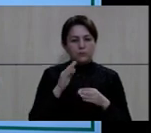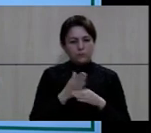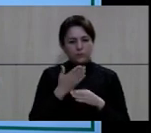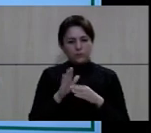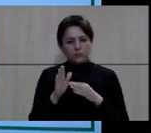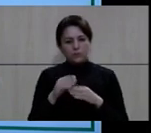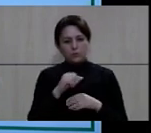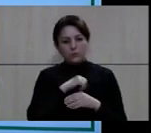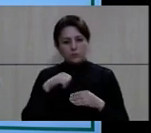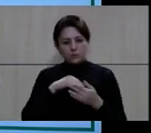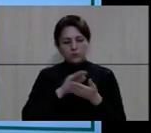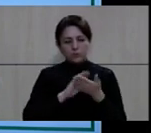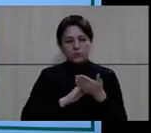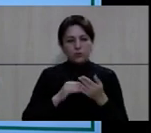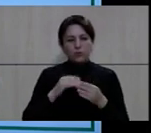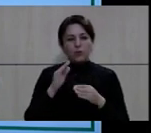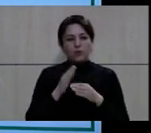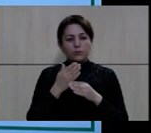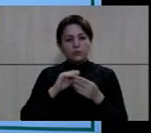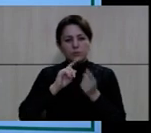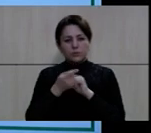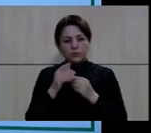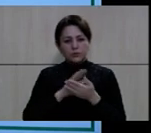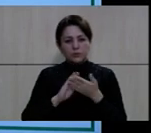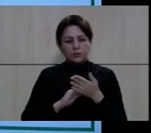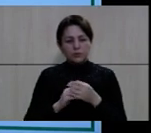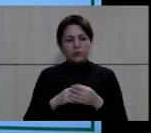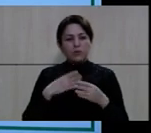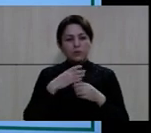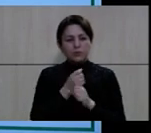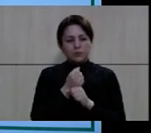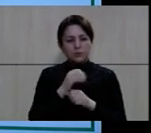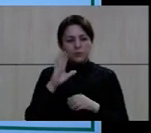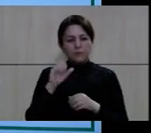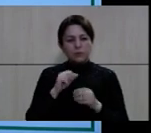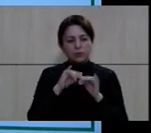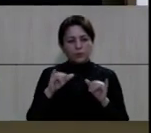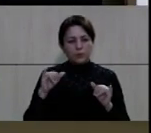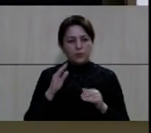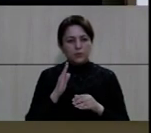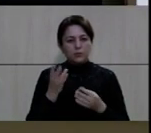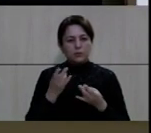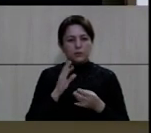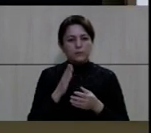Bo'linuvchini o'zini yozing, bo'luvchini teskarisini yozing, qisqartiring va ko'paytiring.